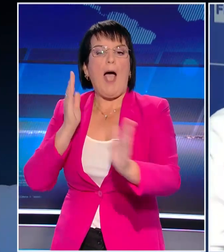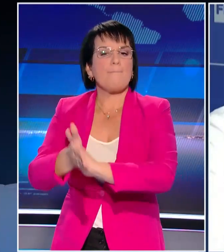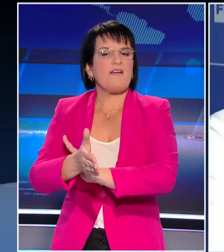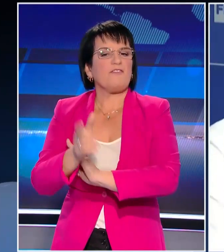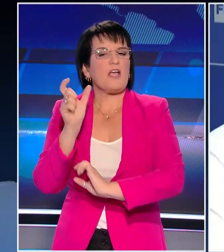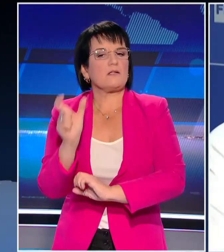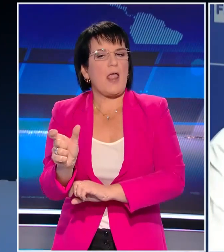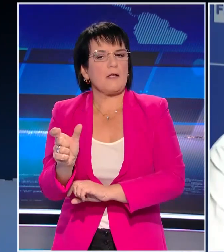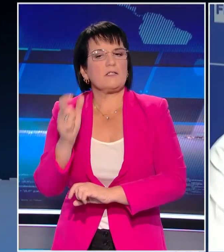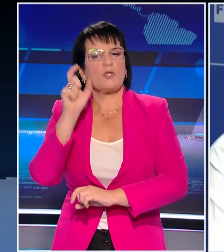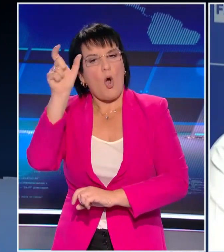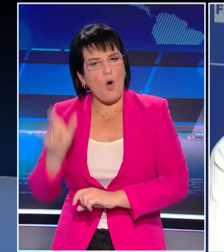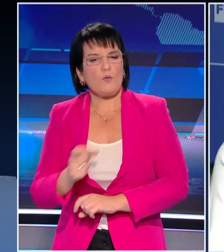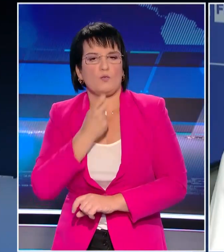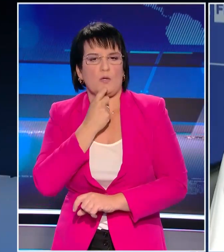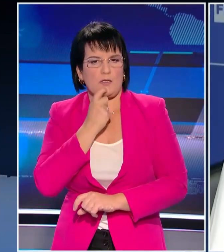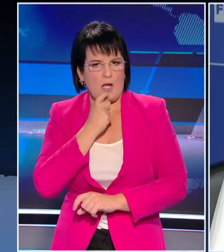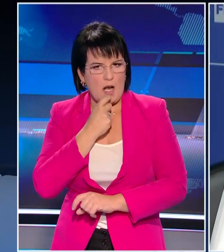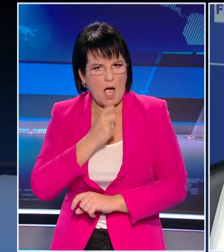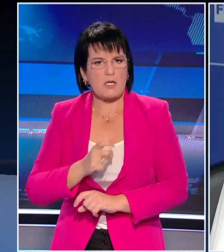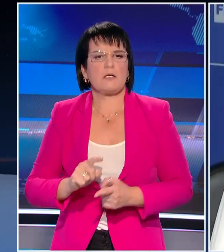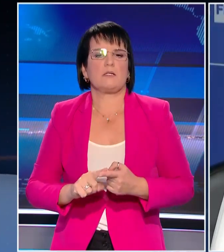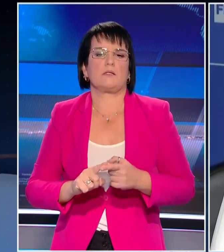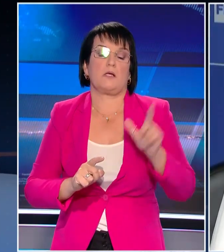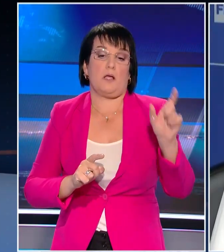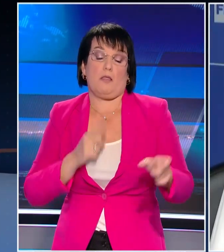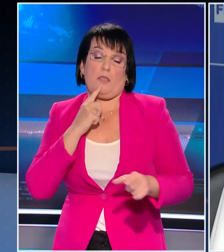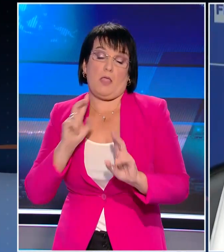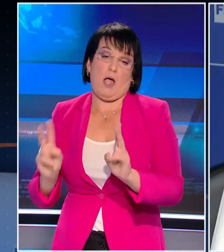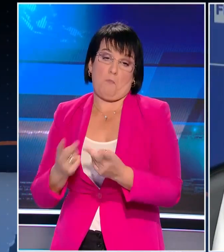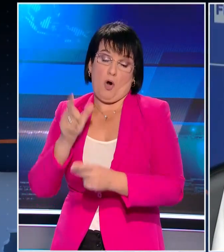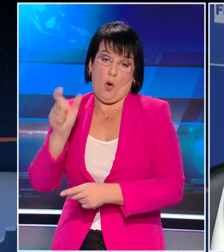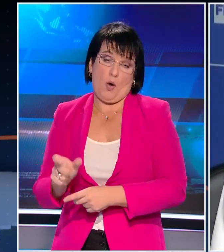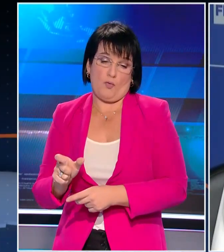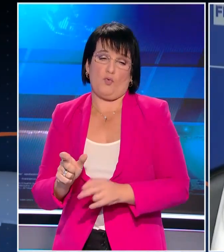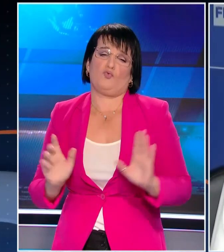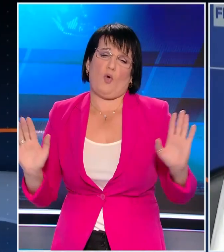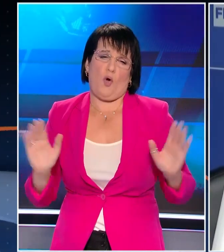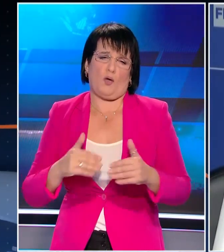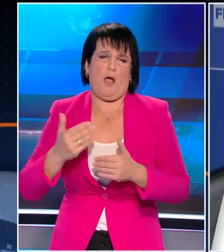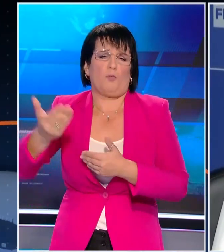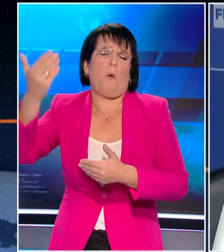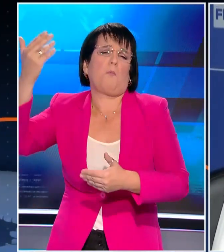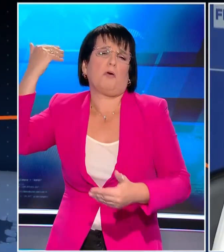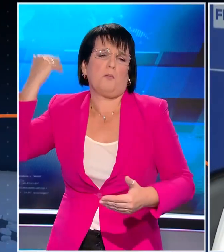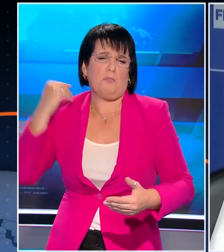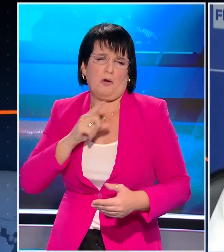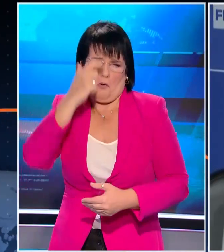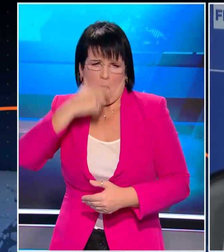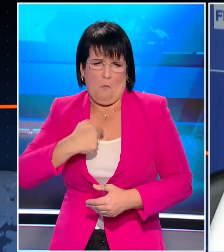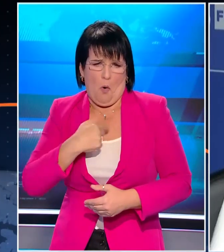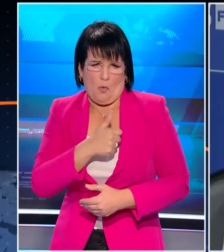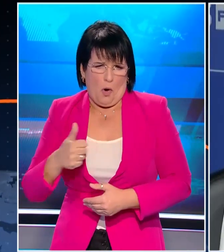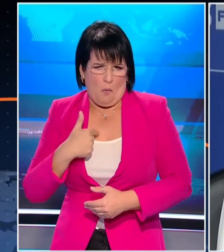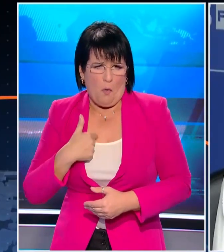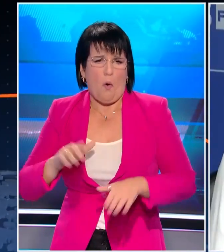την οποία έχει πατεντέρει ο κ. Κασελάκης, δεν την ανακάλυψε ο κ. Κασελάκης. Θα κάνουμε αυτά τα πράγματα όχι μόνο εγώ, όλοι